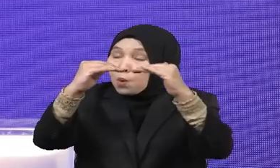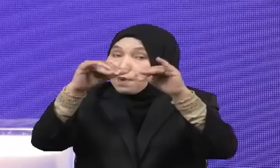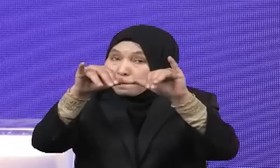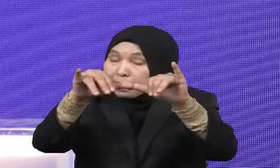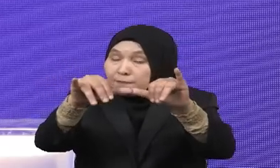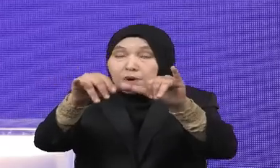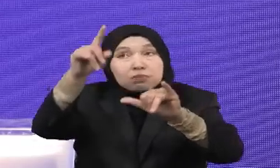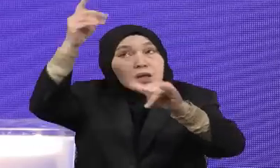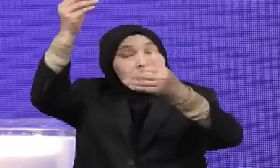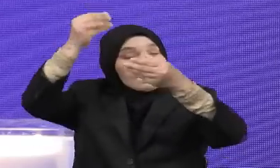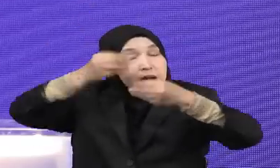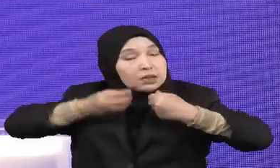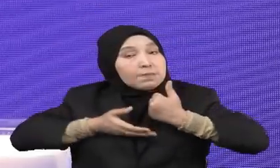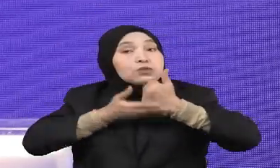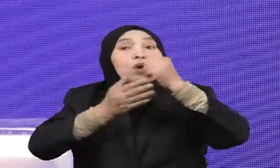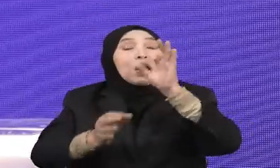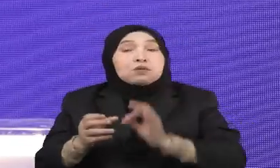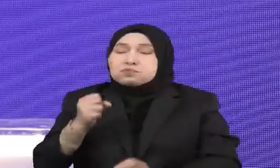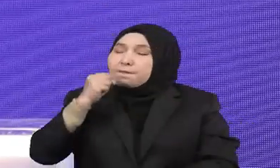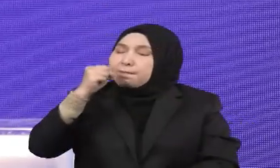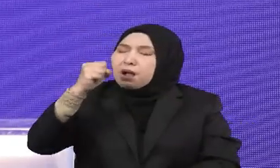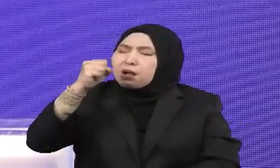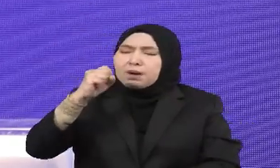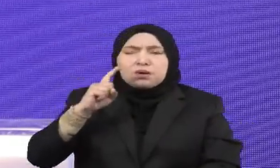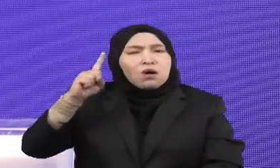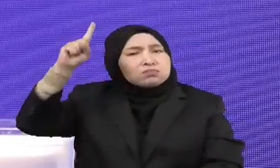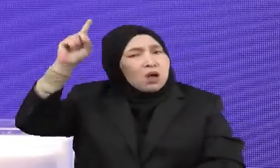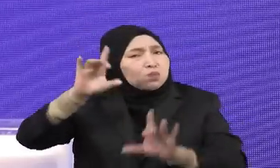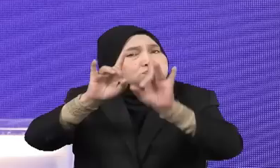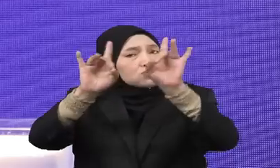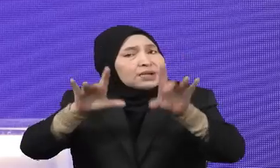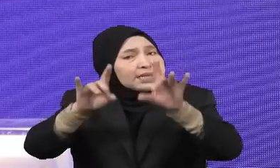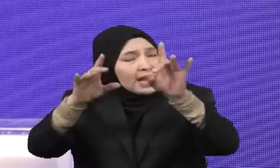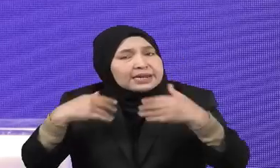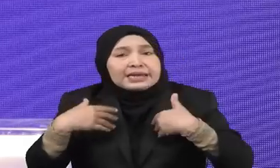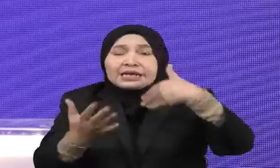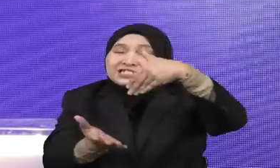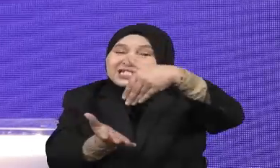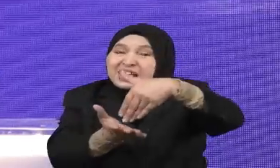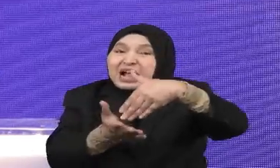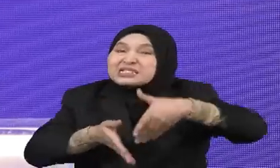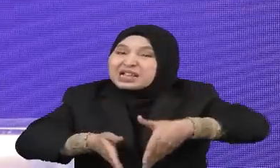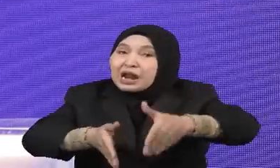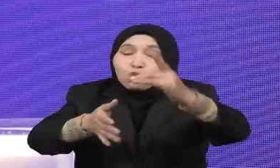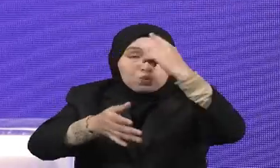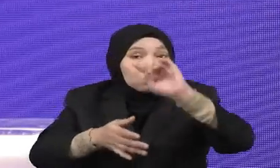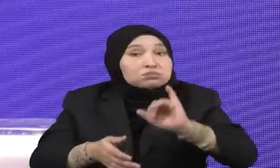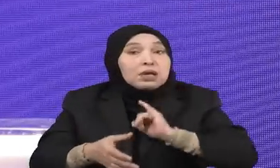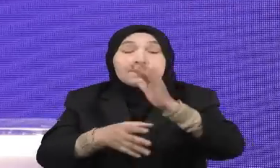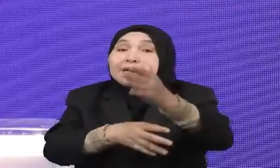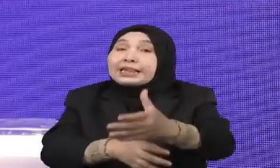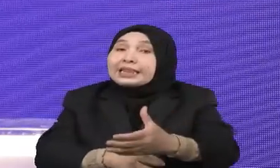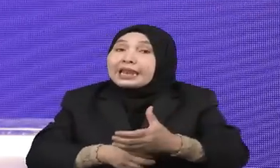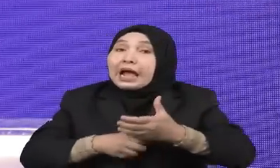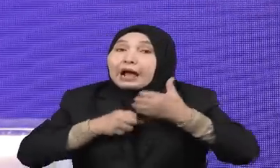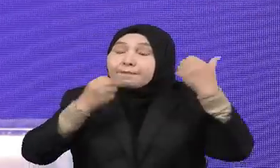memberikan bantuan jika cyber pegang kepadanya ujian-ujian yang ada di tengah jalan ini adalah untuk saya mendapatkan